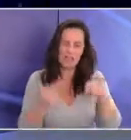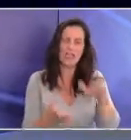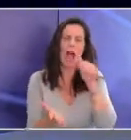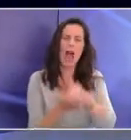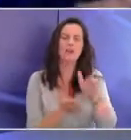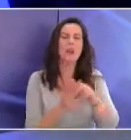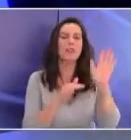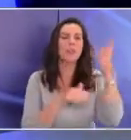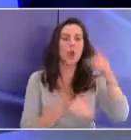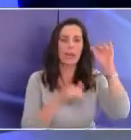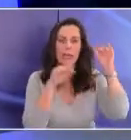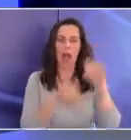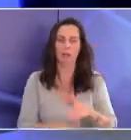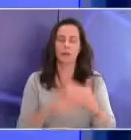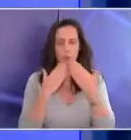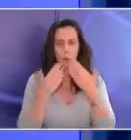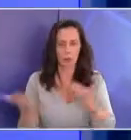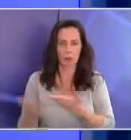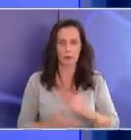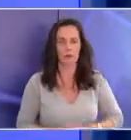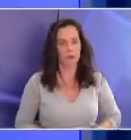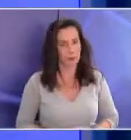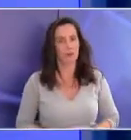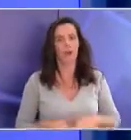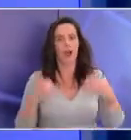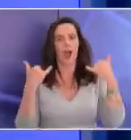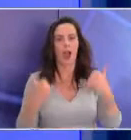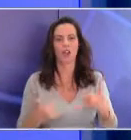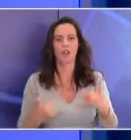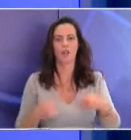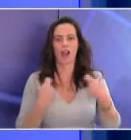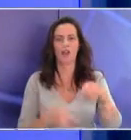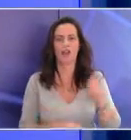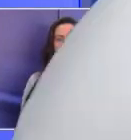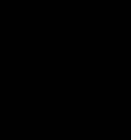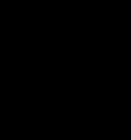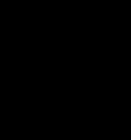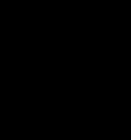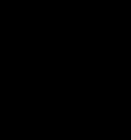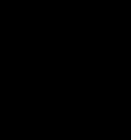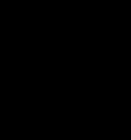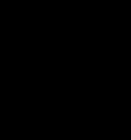ימשיך וזה יידרדר וזה יגבר. חברים, תודה רבה. תודה לכם. עכשיו, תורו של חבר הכנסת עיסאווי פריג'.